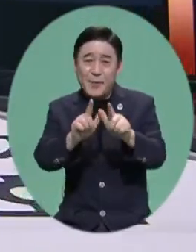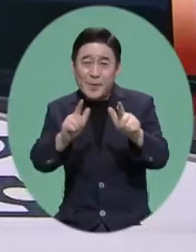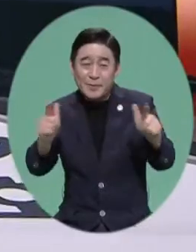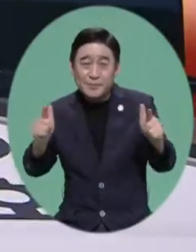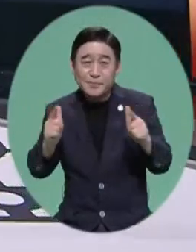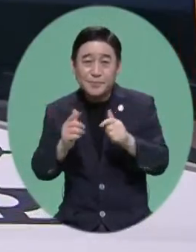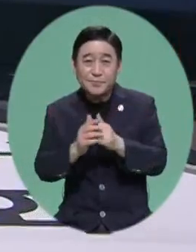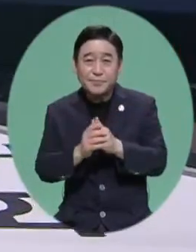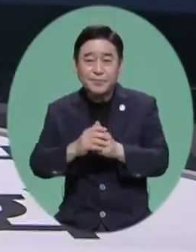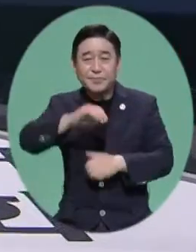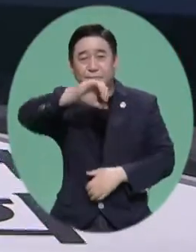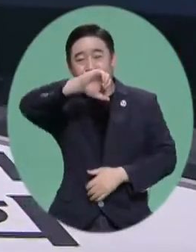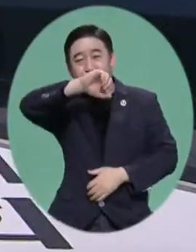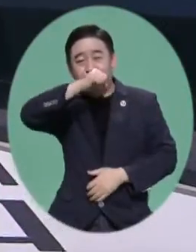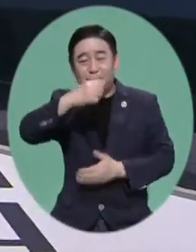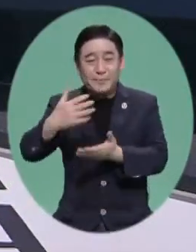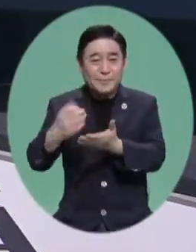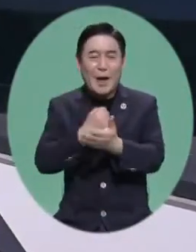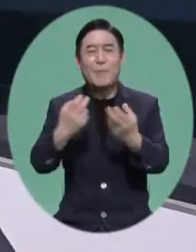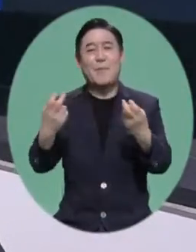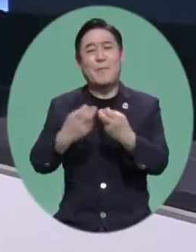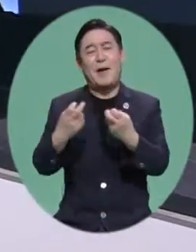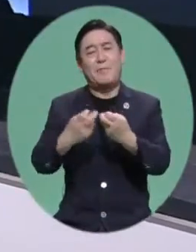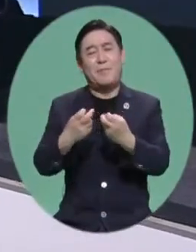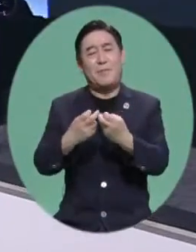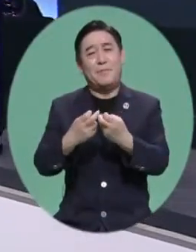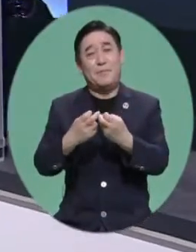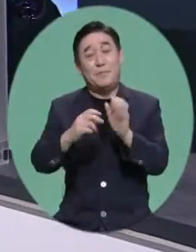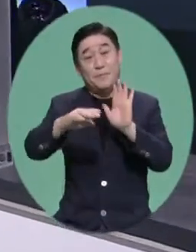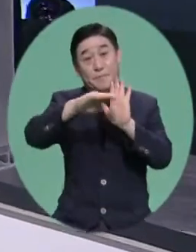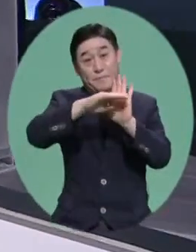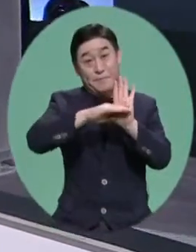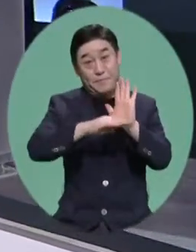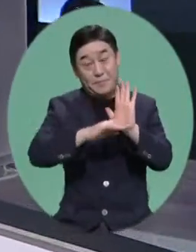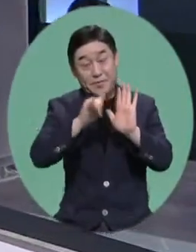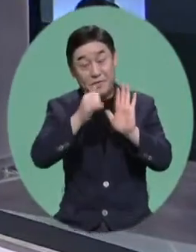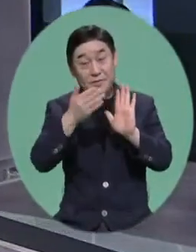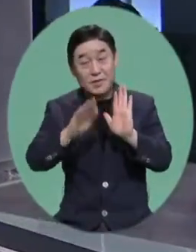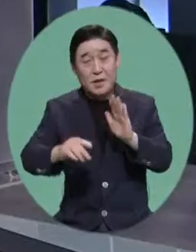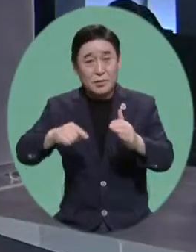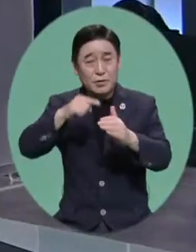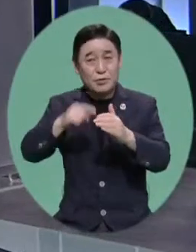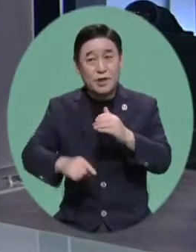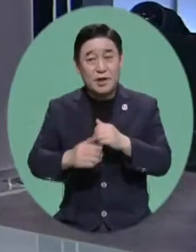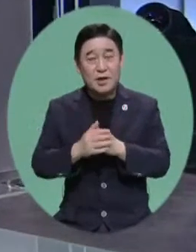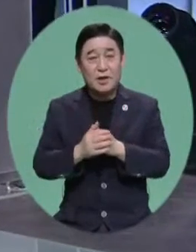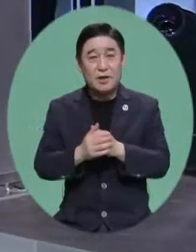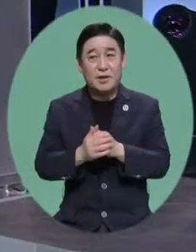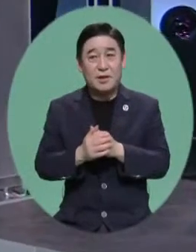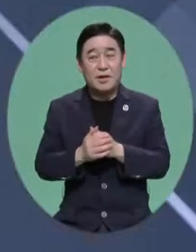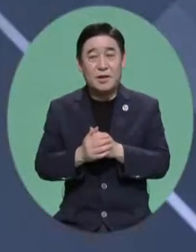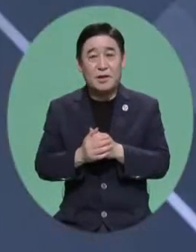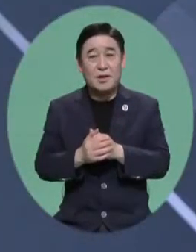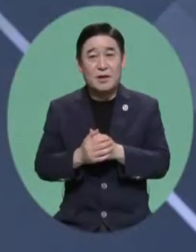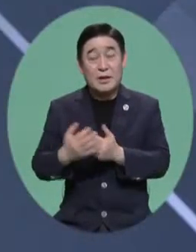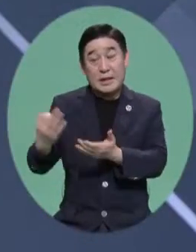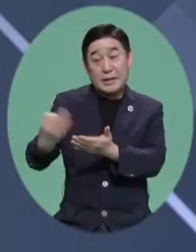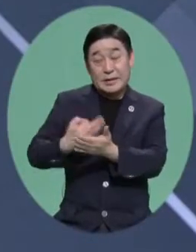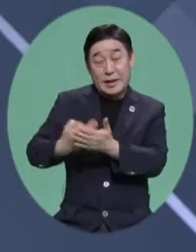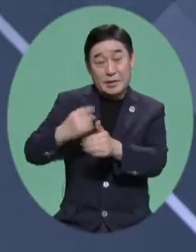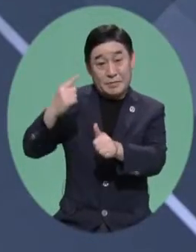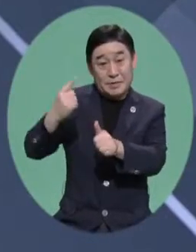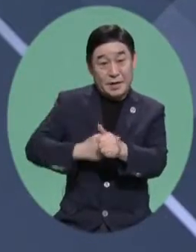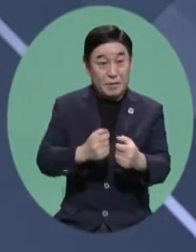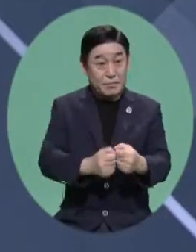그 재정 확보 방안 들이 나와 있었습니다 근데 그중에서 보면은 세 잎 자연